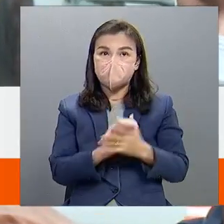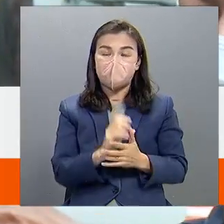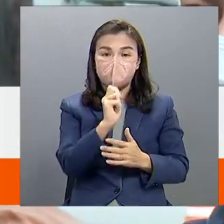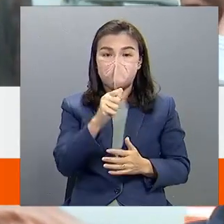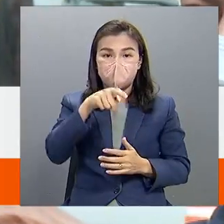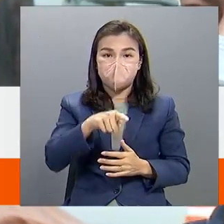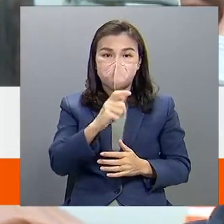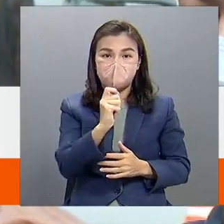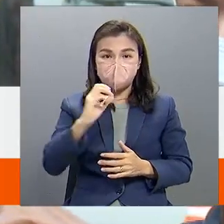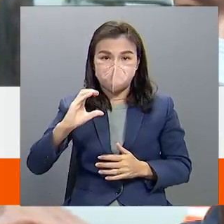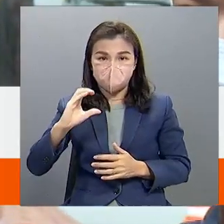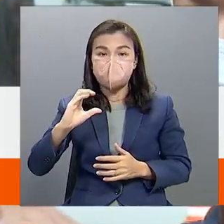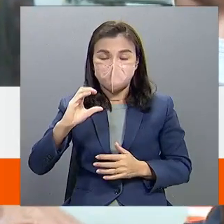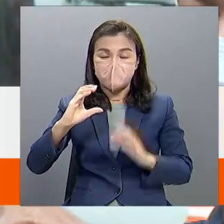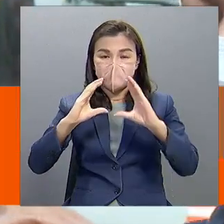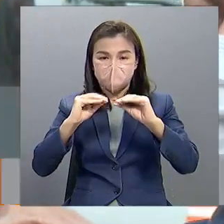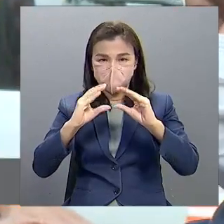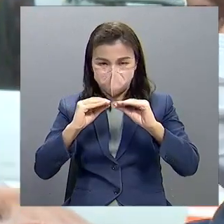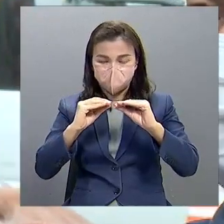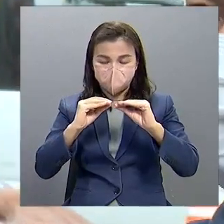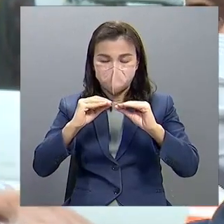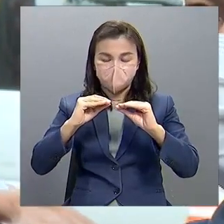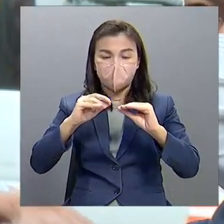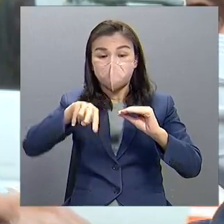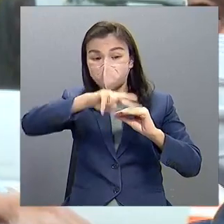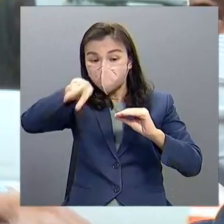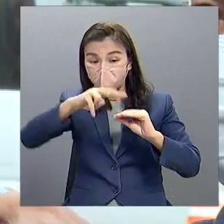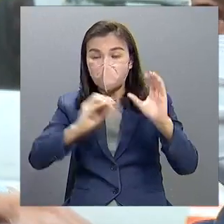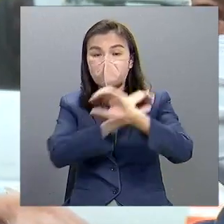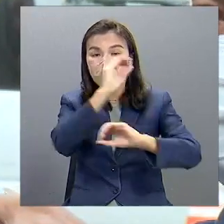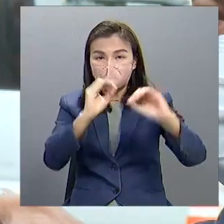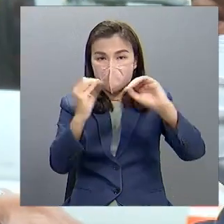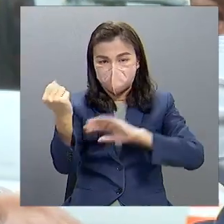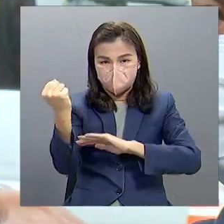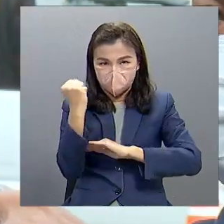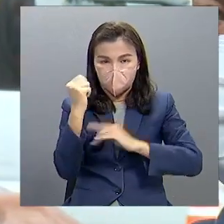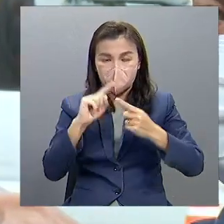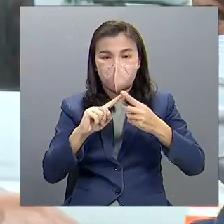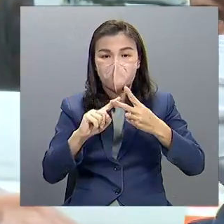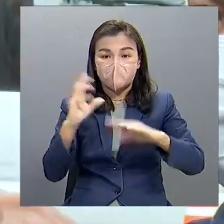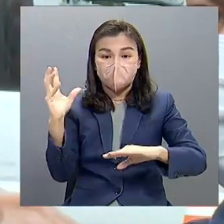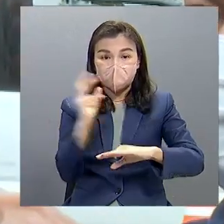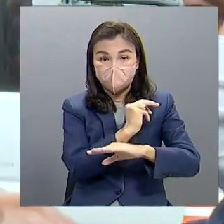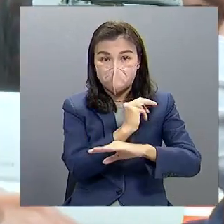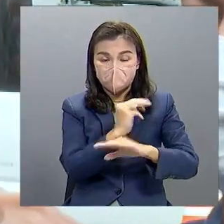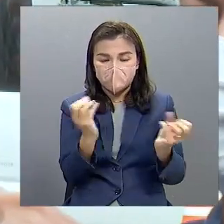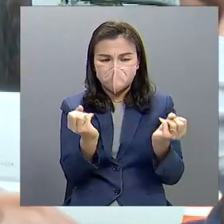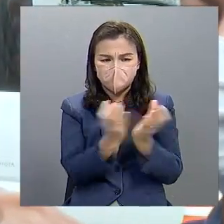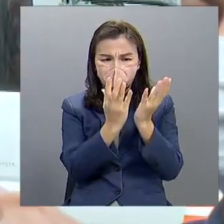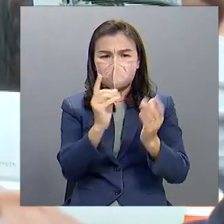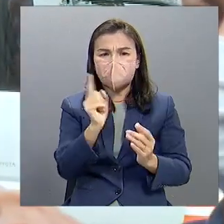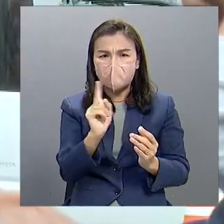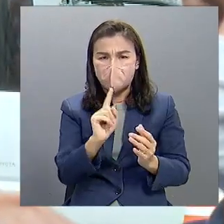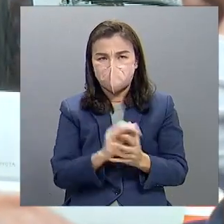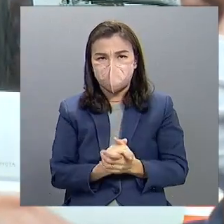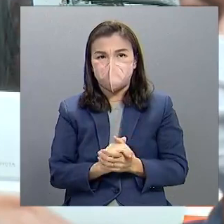จัดเตรียมบ้านให้มั่นคงปลอดภัยที่สุดนะครับส่วนเรื่องการเมืองเนี่ยจะมีผลกระทบอะไรผมว่าก็หน่วยงานที่รับผิดชอบเนี่ย